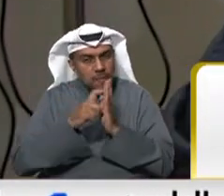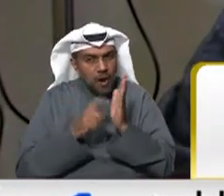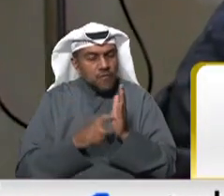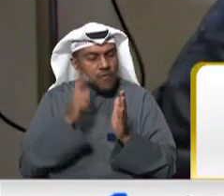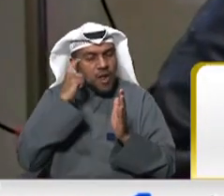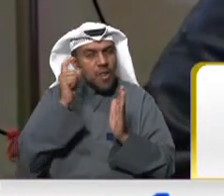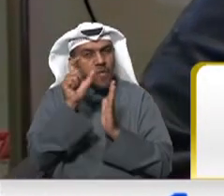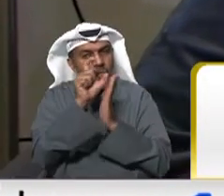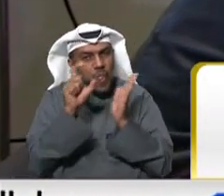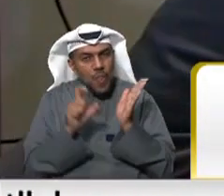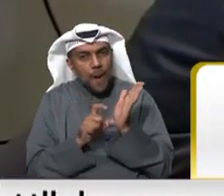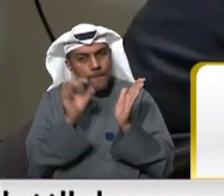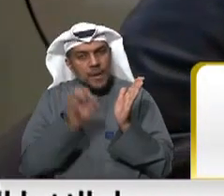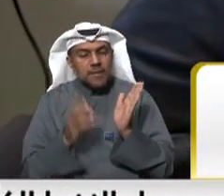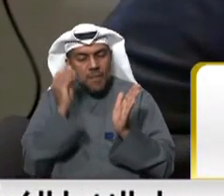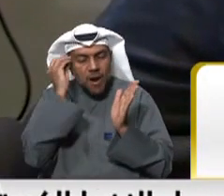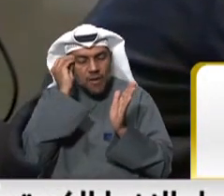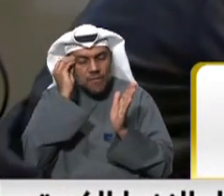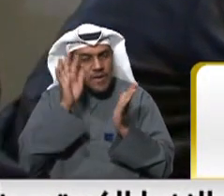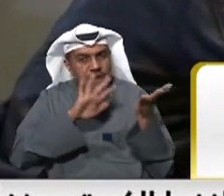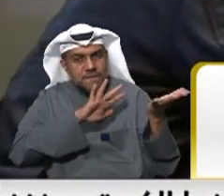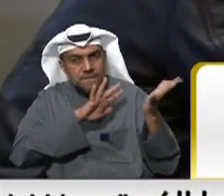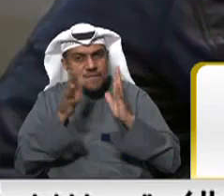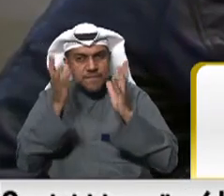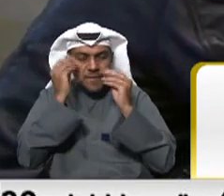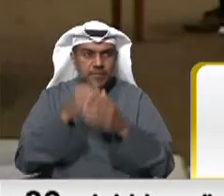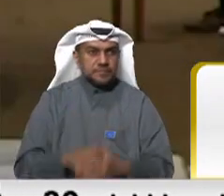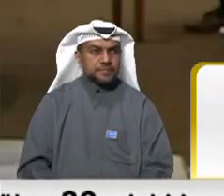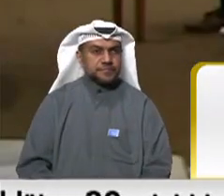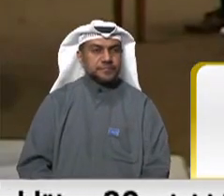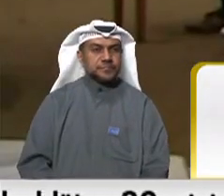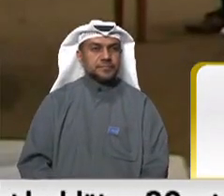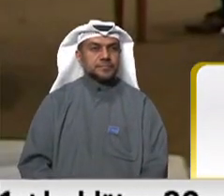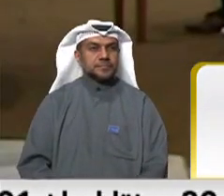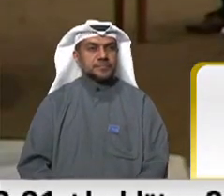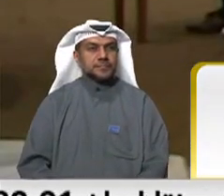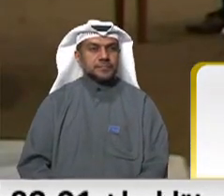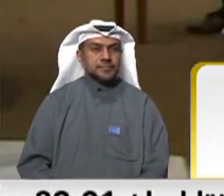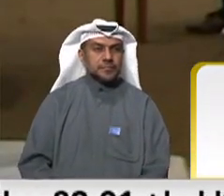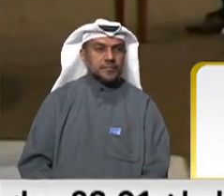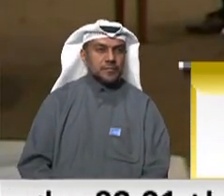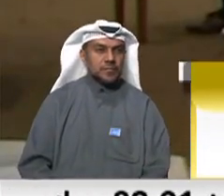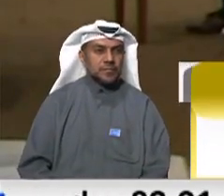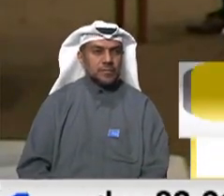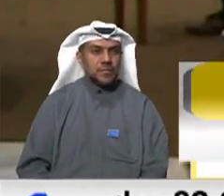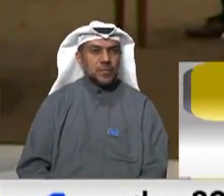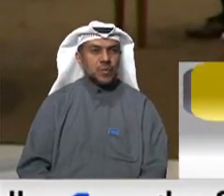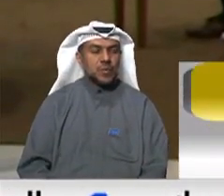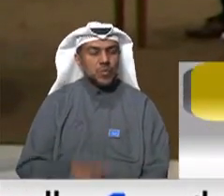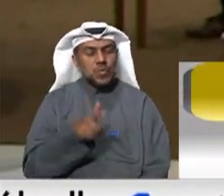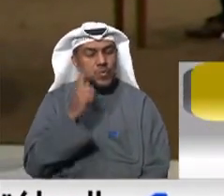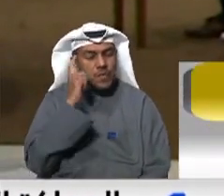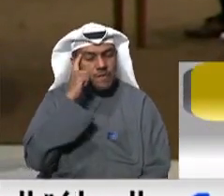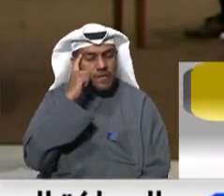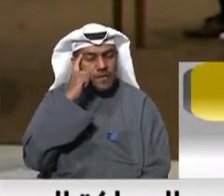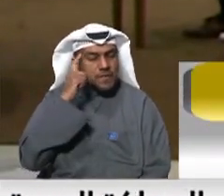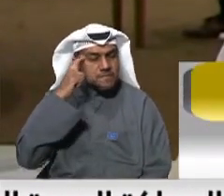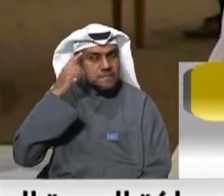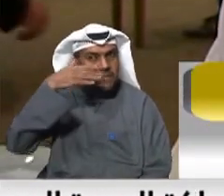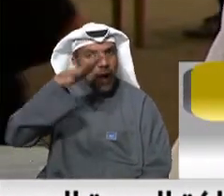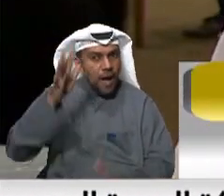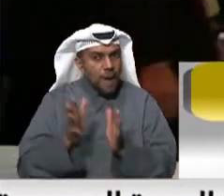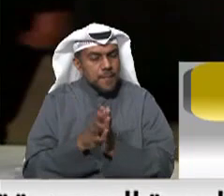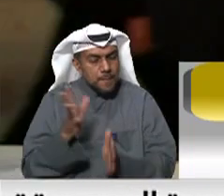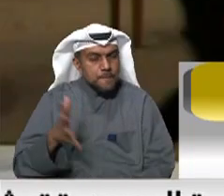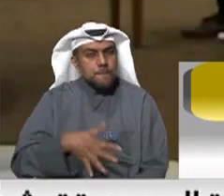التوجه العالمي للانتقال الطاقوي. الدول المنتجة اتحدت وكانت لها رؤية موحدة